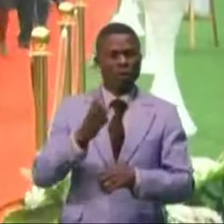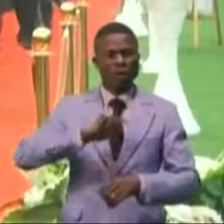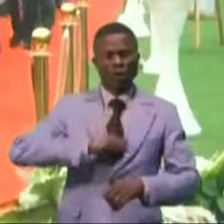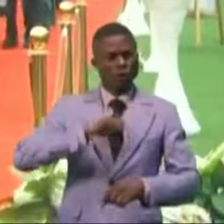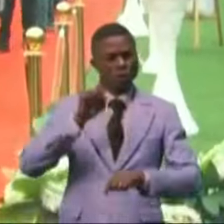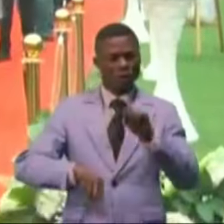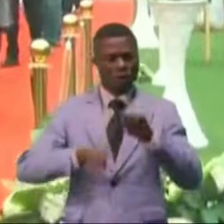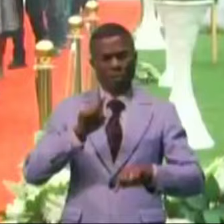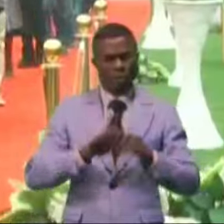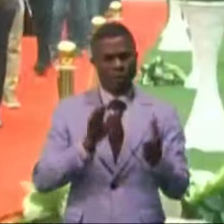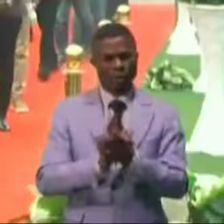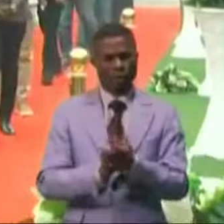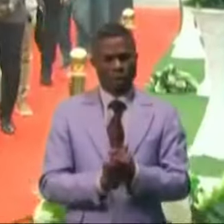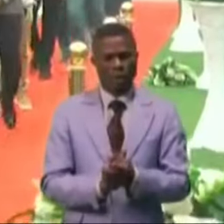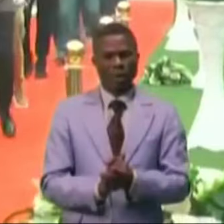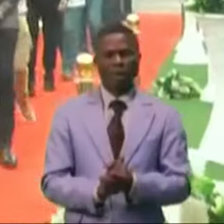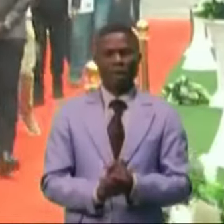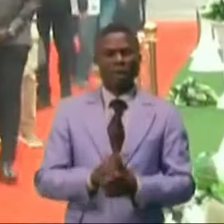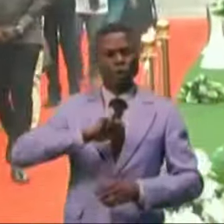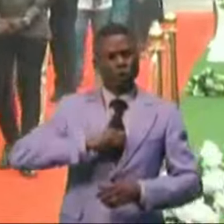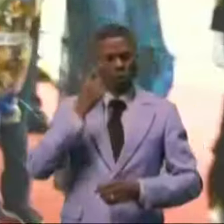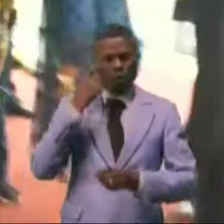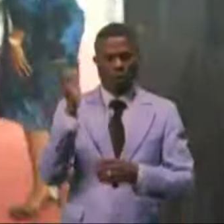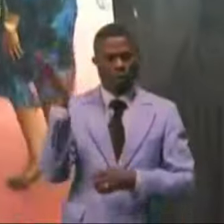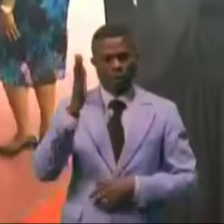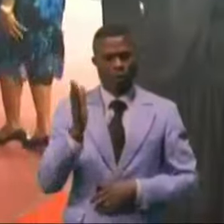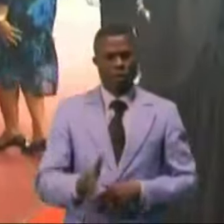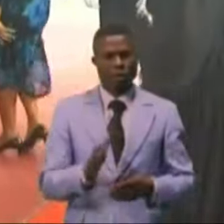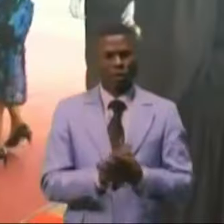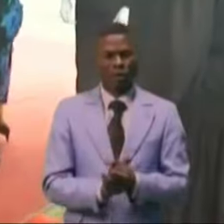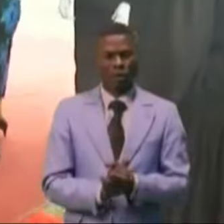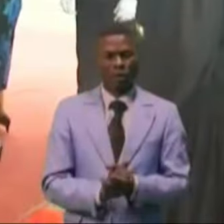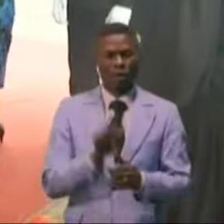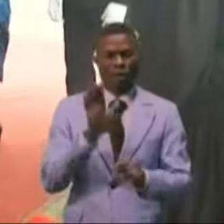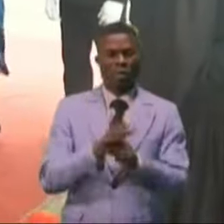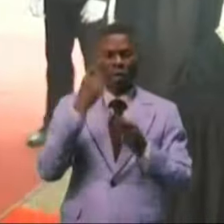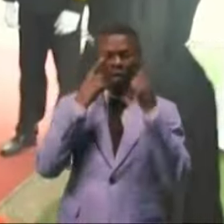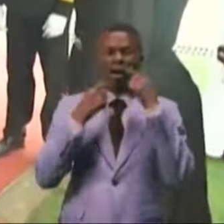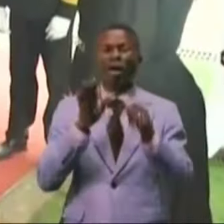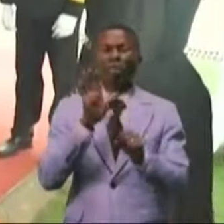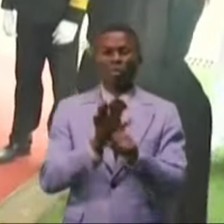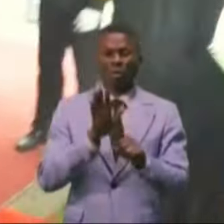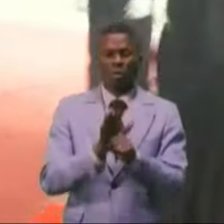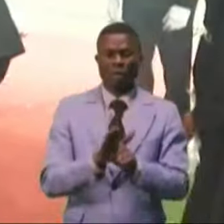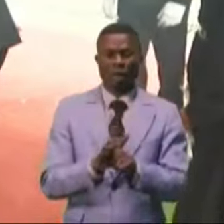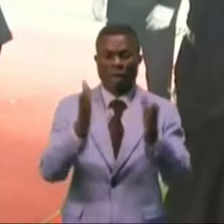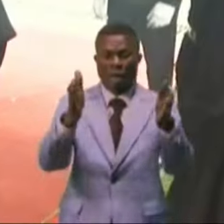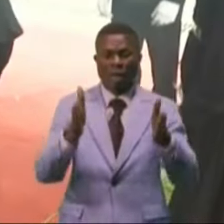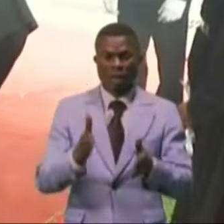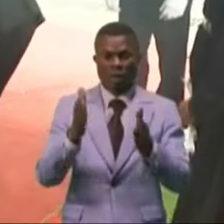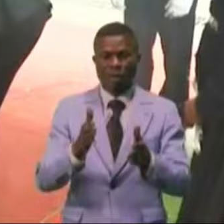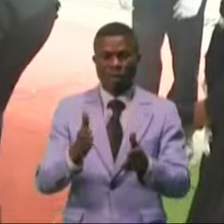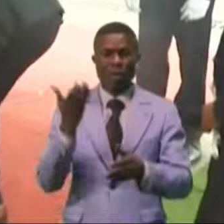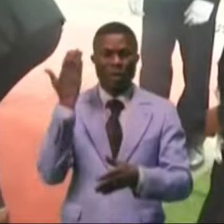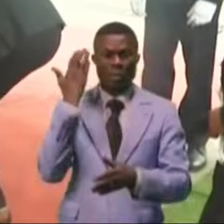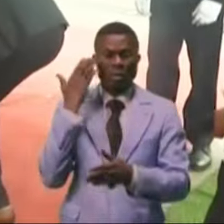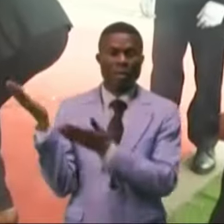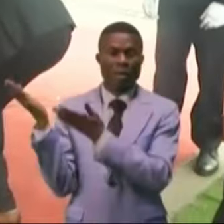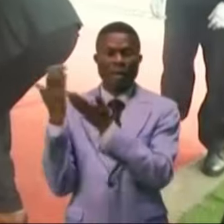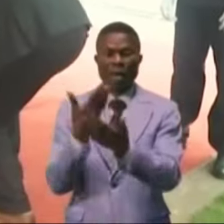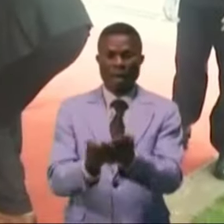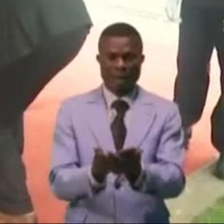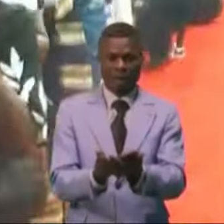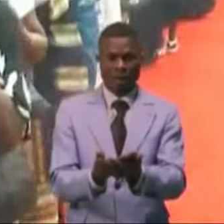personne, ne pouvait contenir ses larmes. D'abondantes larmes d'ailleurs, lorsque la dépouille mortelle de l'illustre disparu